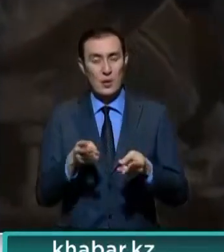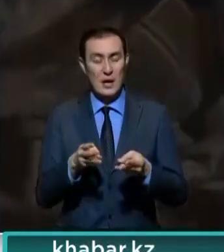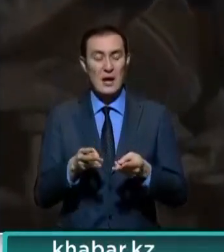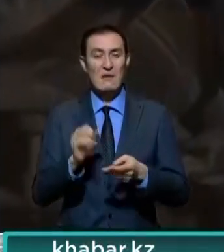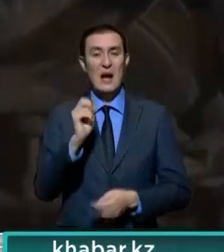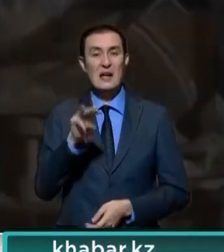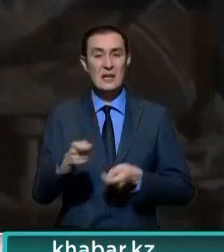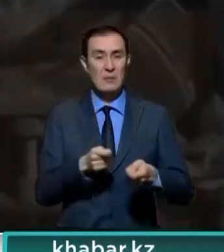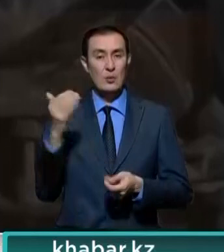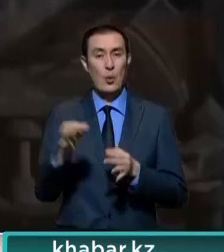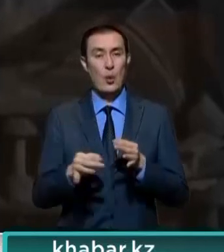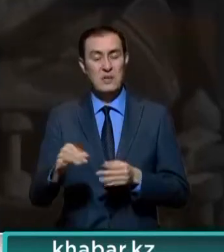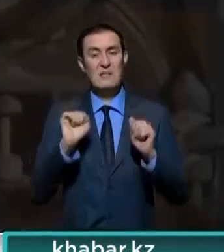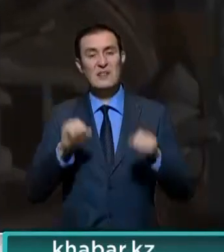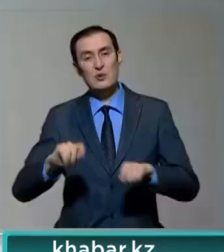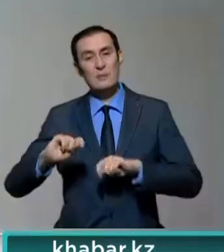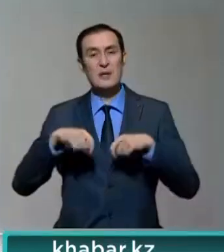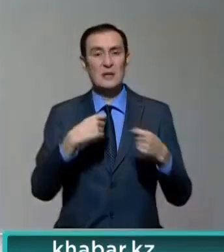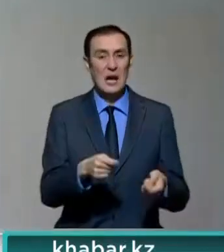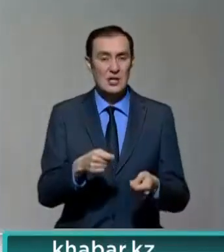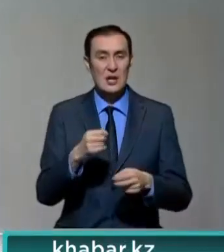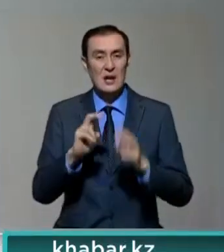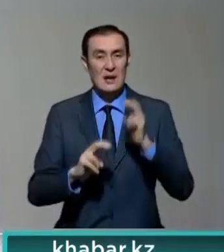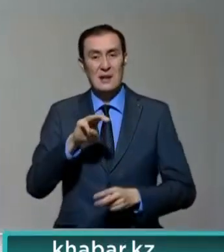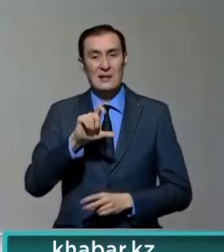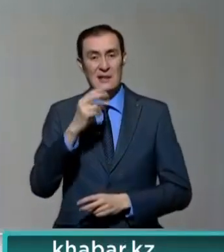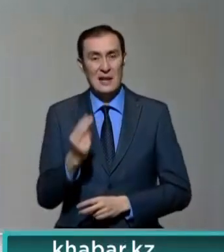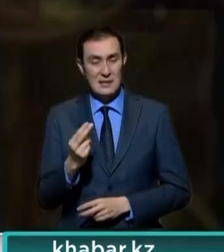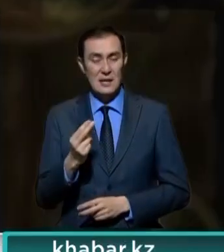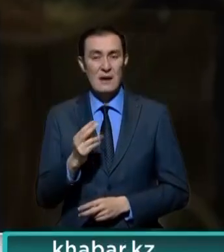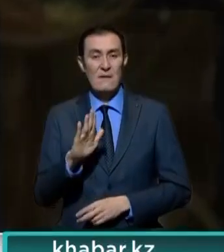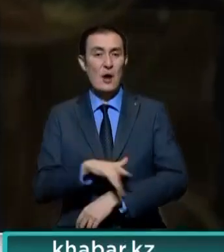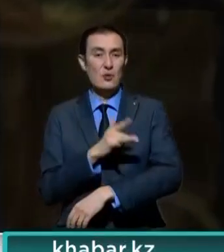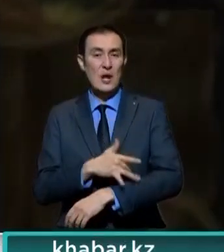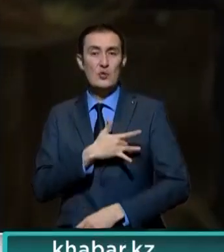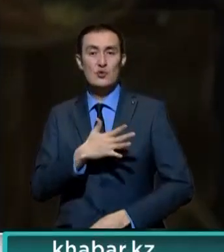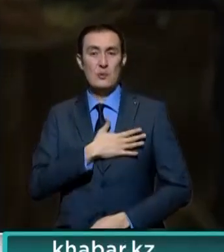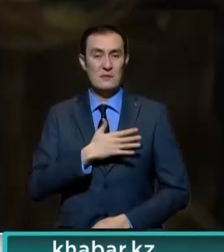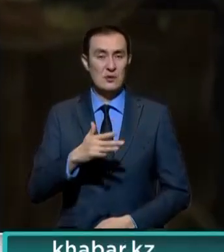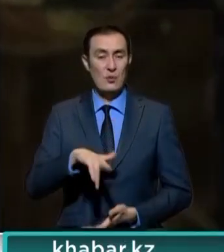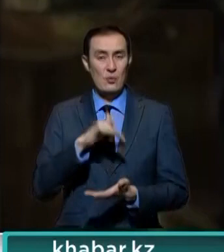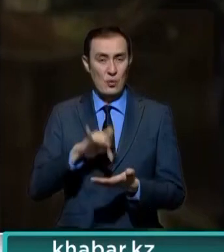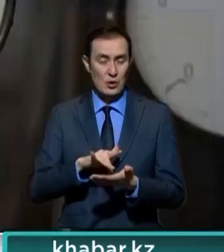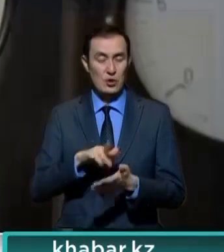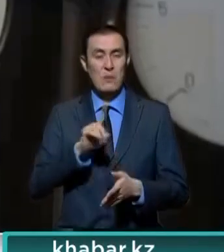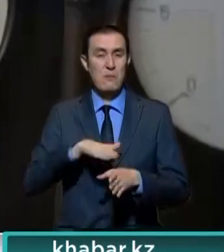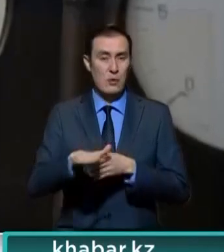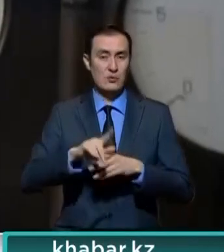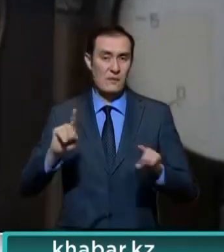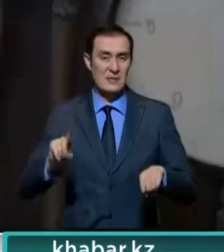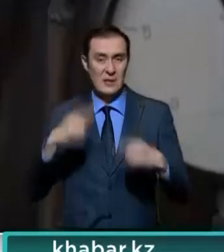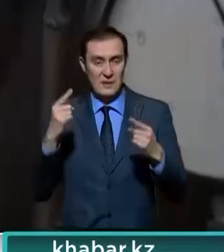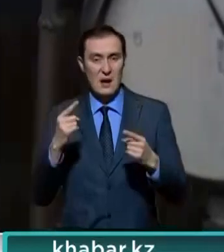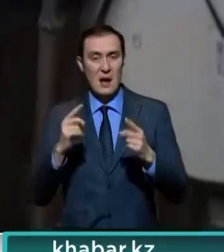в Акимате области обсуждают варианты передачи коммерческий ридер ТЭЦ в коммунальную собственность для полного